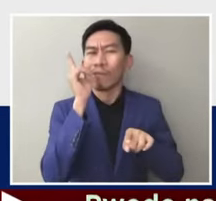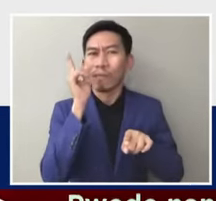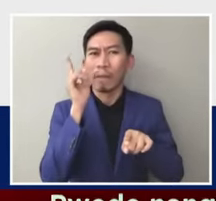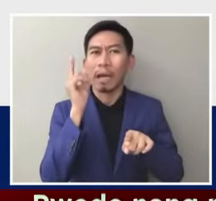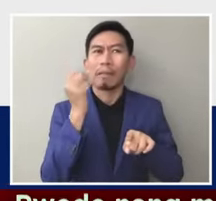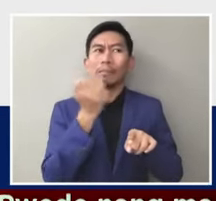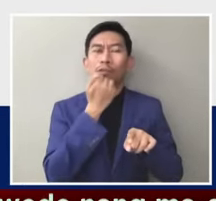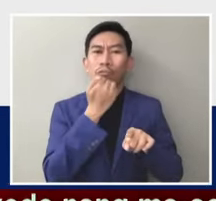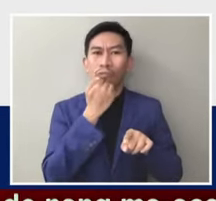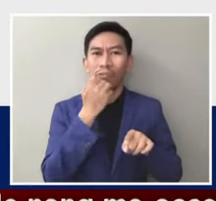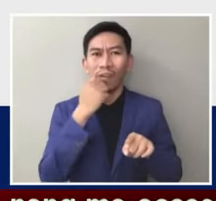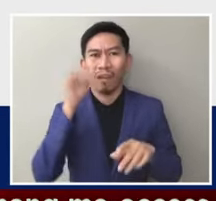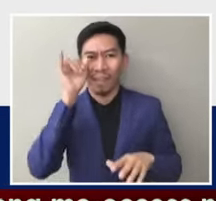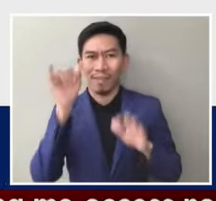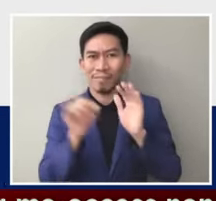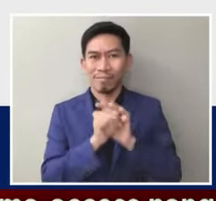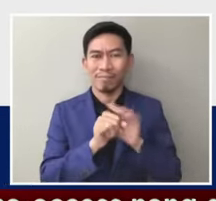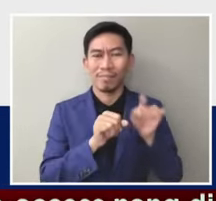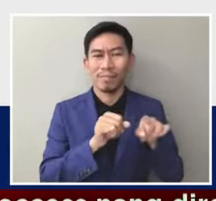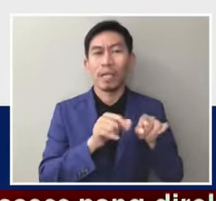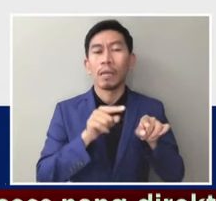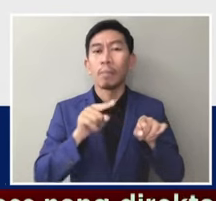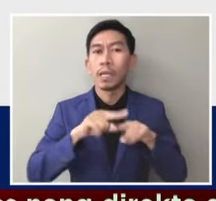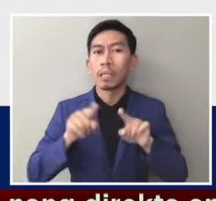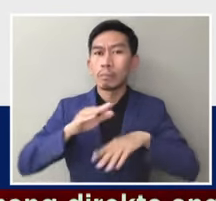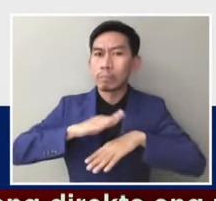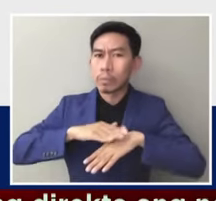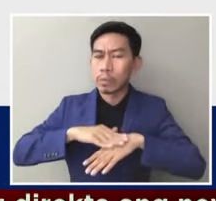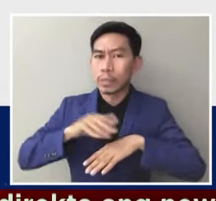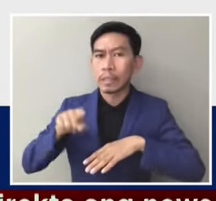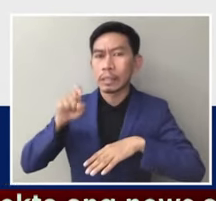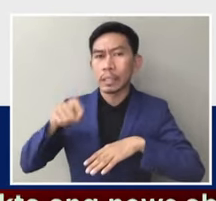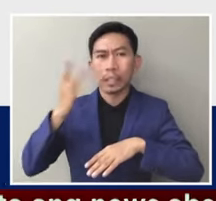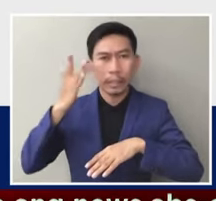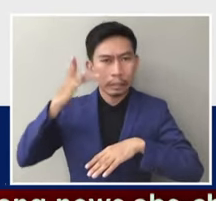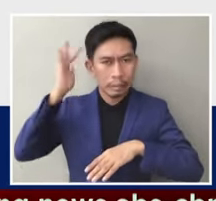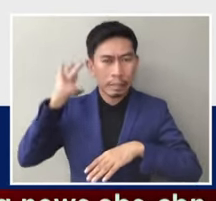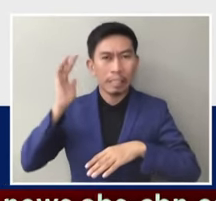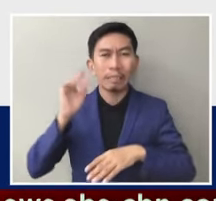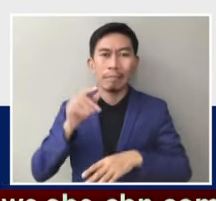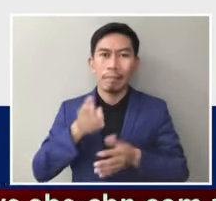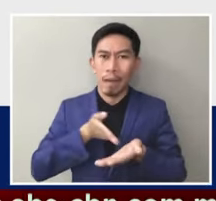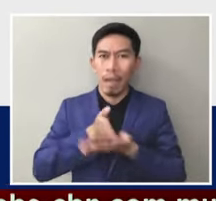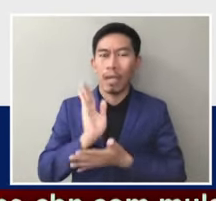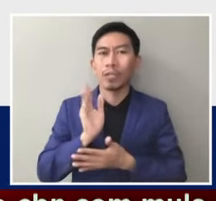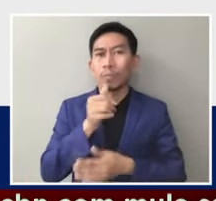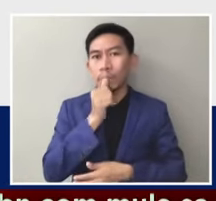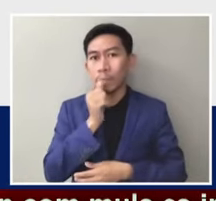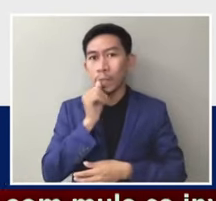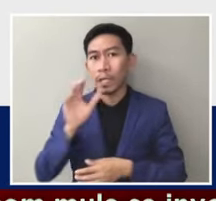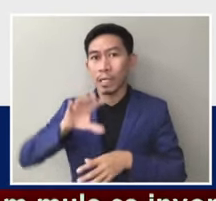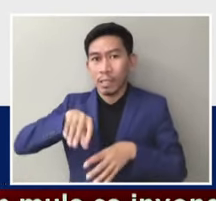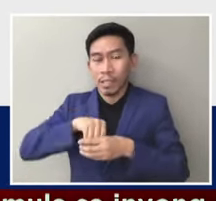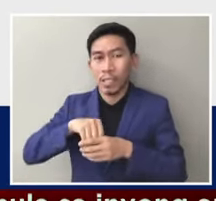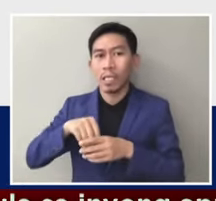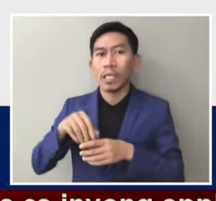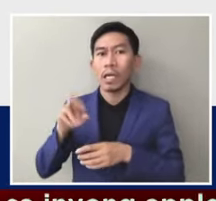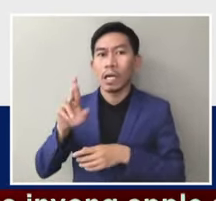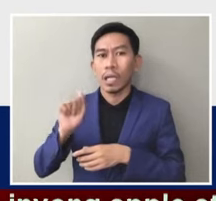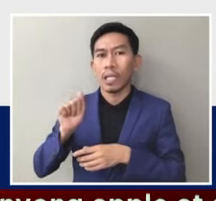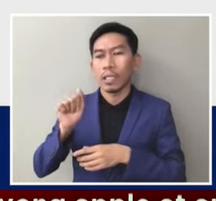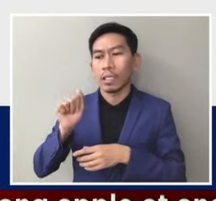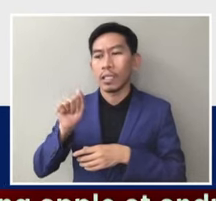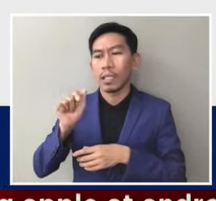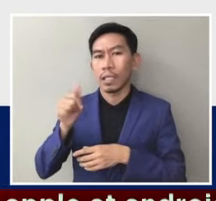paalala ng CHR sa mga pulis, maging sensitibo pagdating sa right to privacy na sa Cloud and Republic Act 10173 o mas kilalang